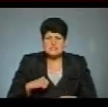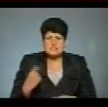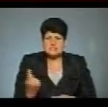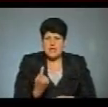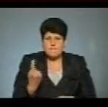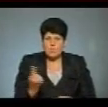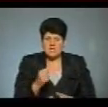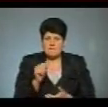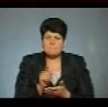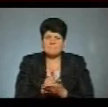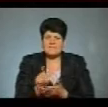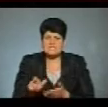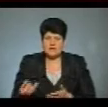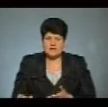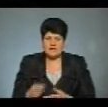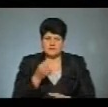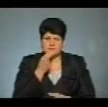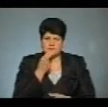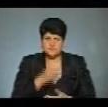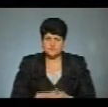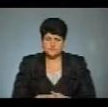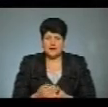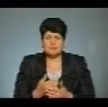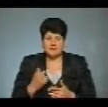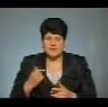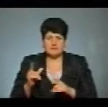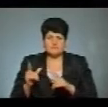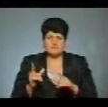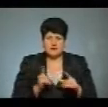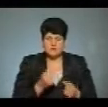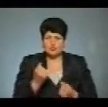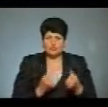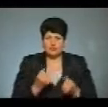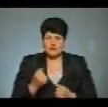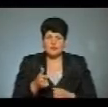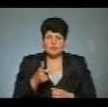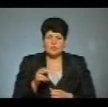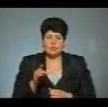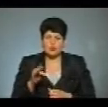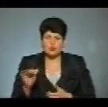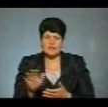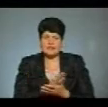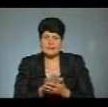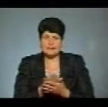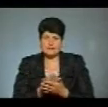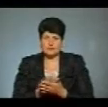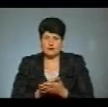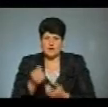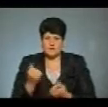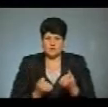таксі під час карантину, дізнавався Тарас Бурак. Перед виїздом водій соціального таксі Григорій Порохняк дезінфікує